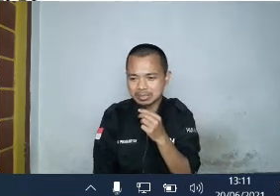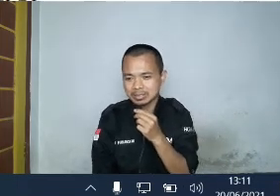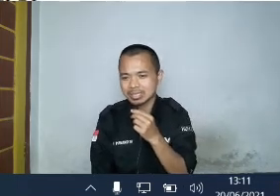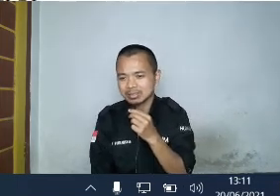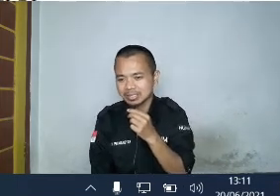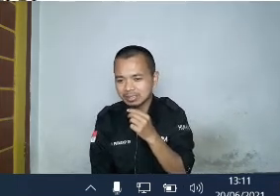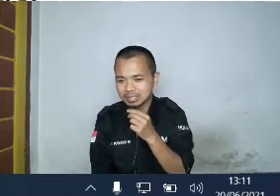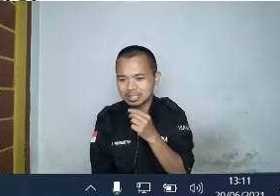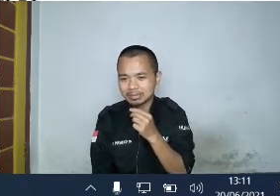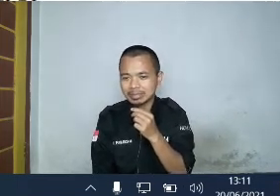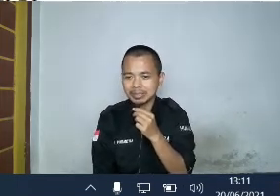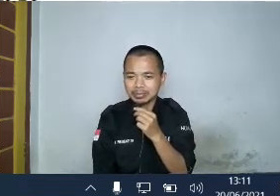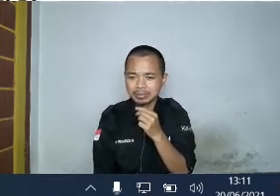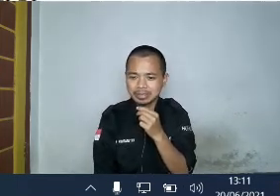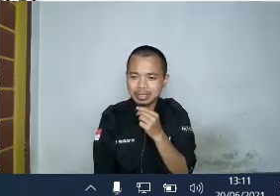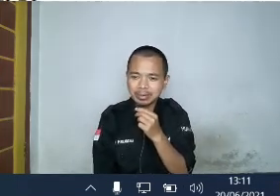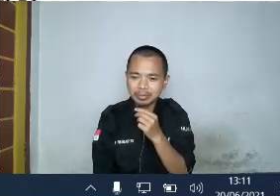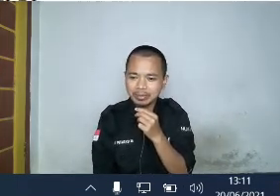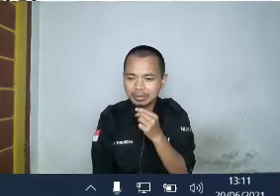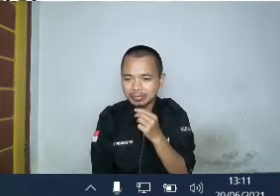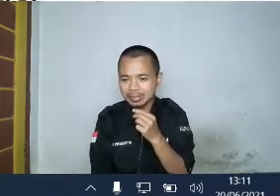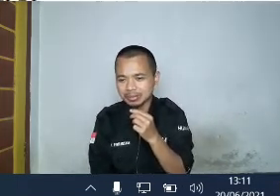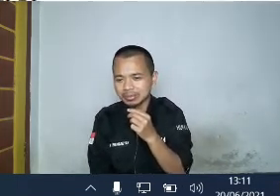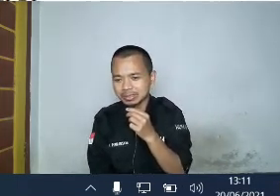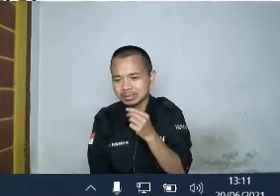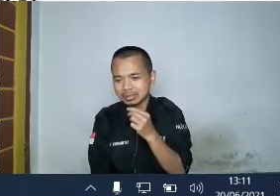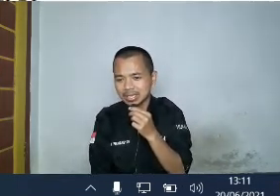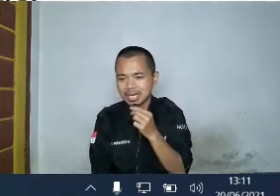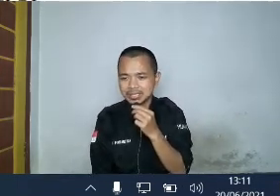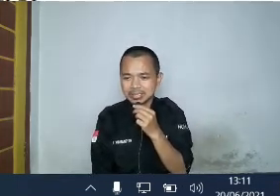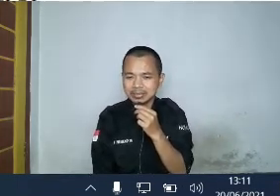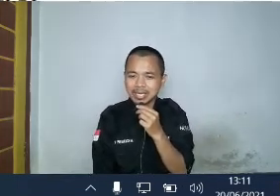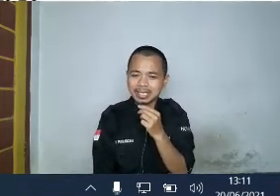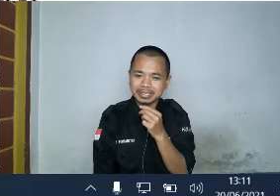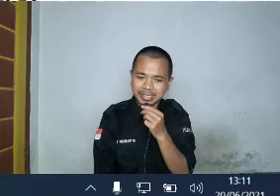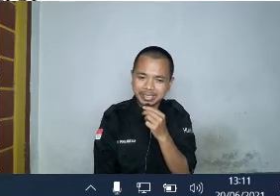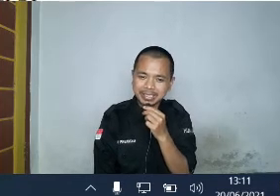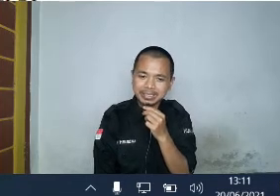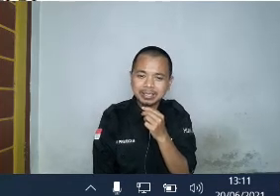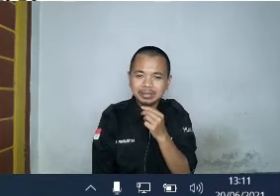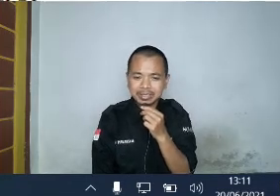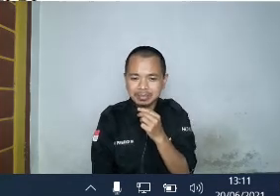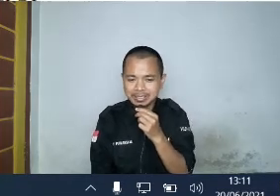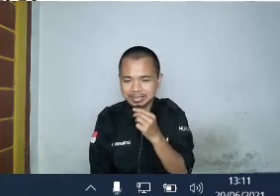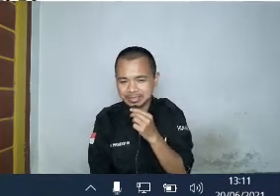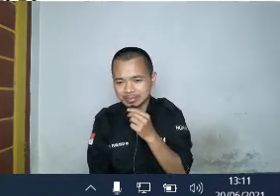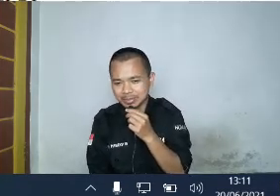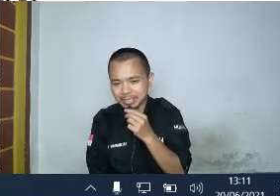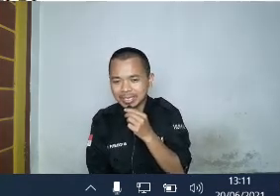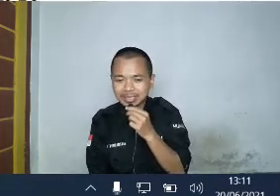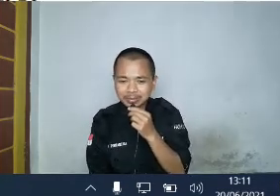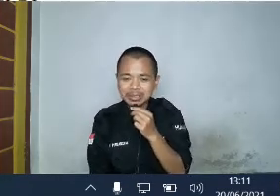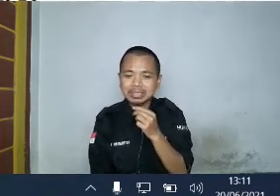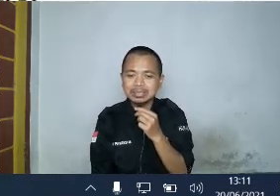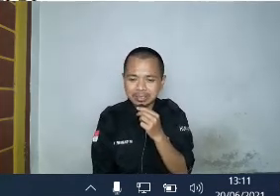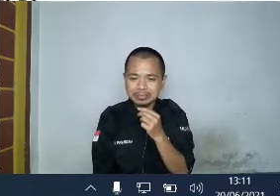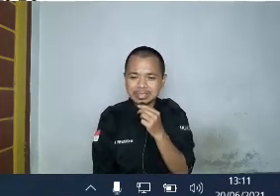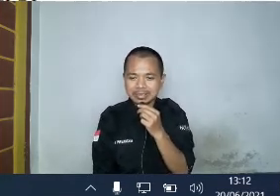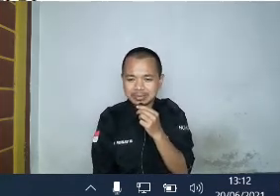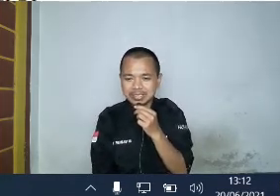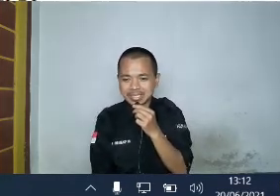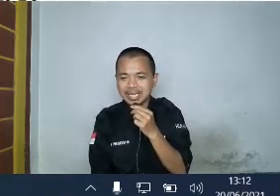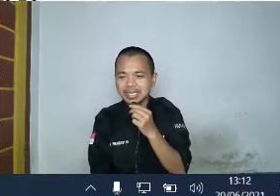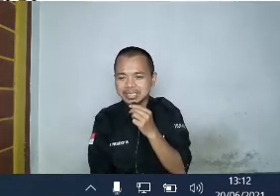941 hunting halaman webnya www.ut.ac.id Universitas Terbuka kartu